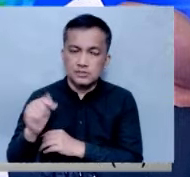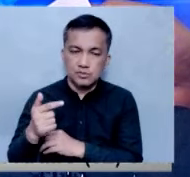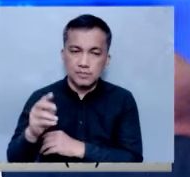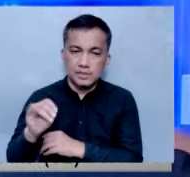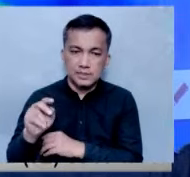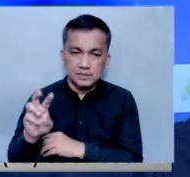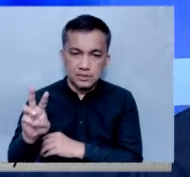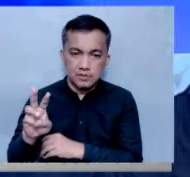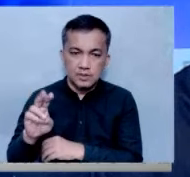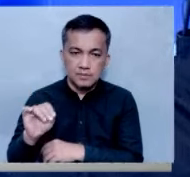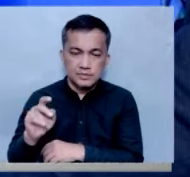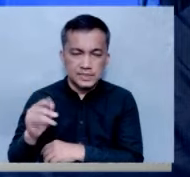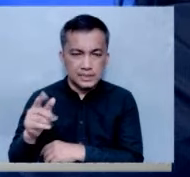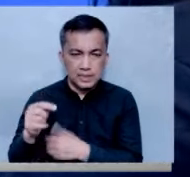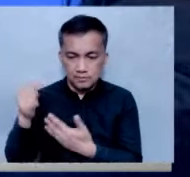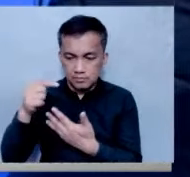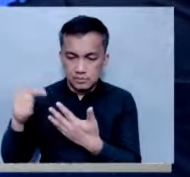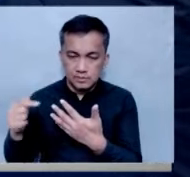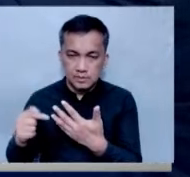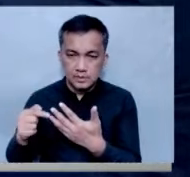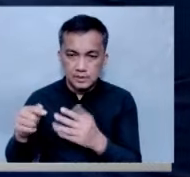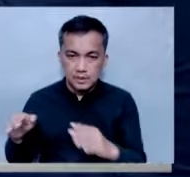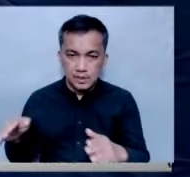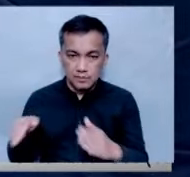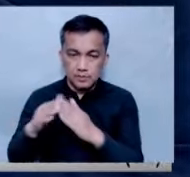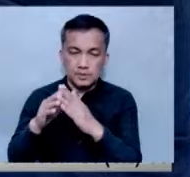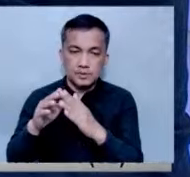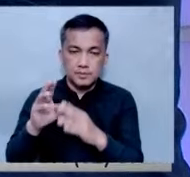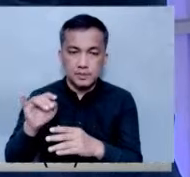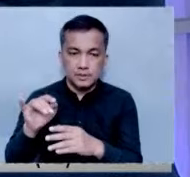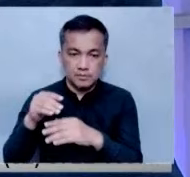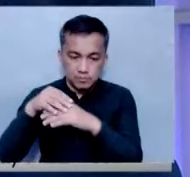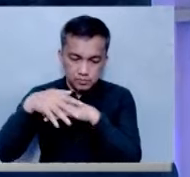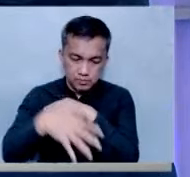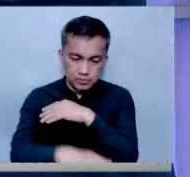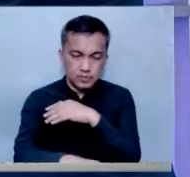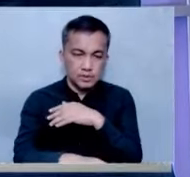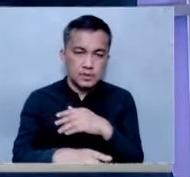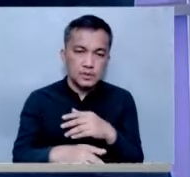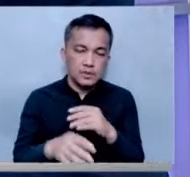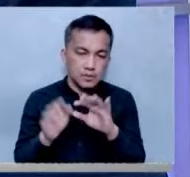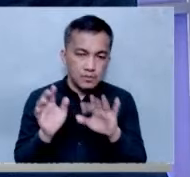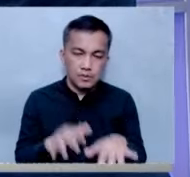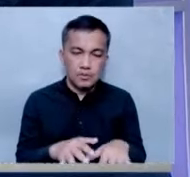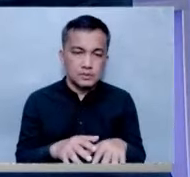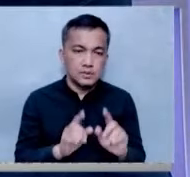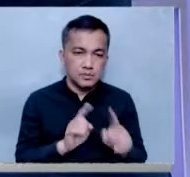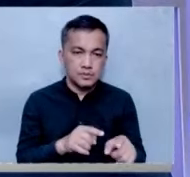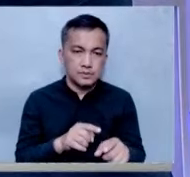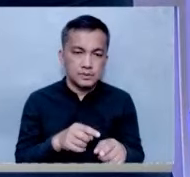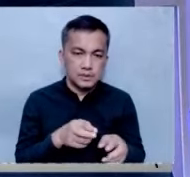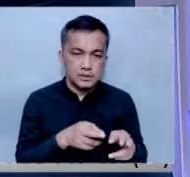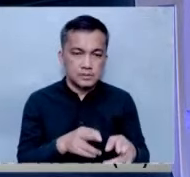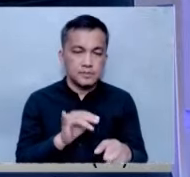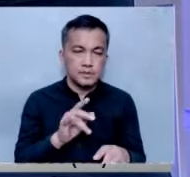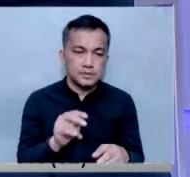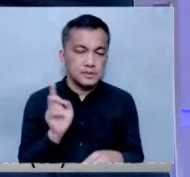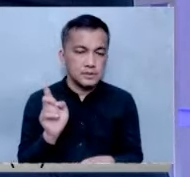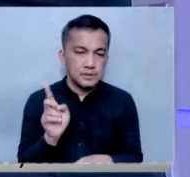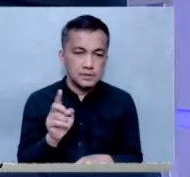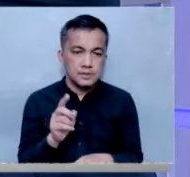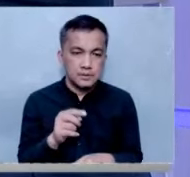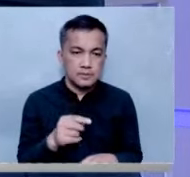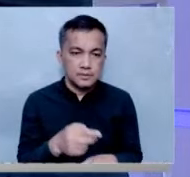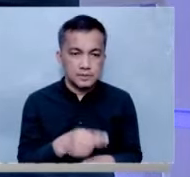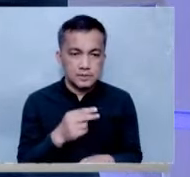Mount Masarga at yung Mayon Volcano, nagbabagsak po ng tubig galing sa ulan papunta po dyan sa river basin. At ito po ay medyo mataas din,